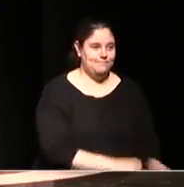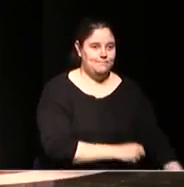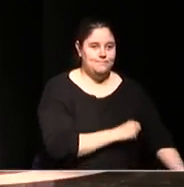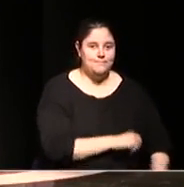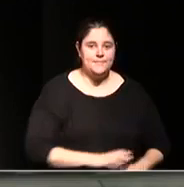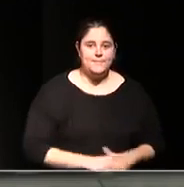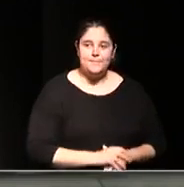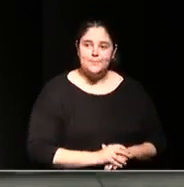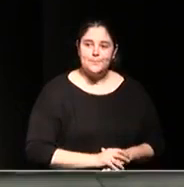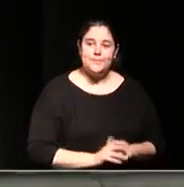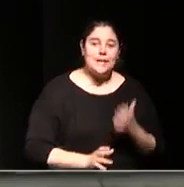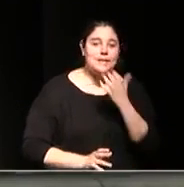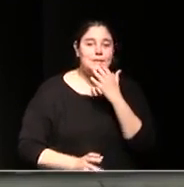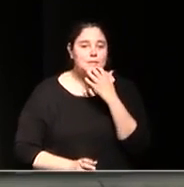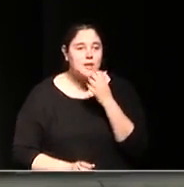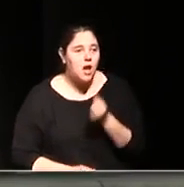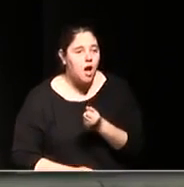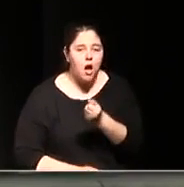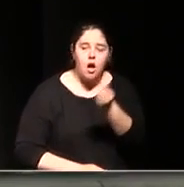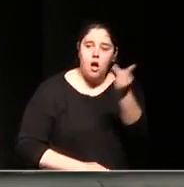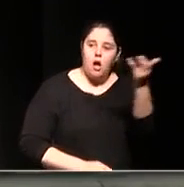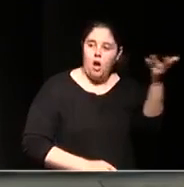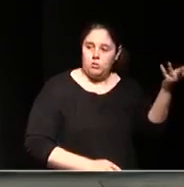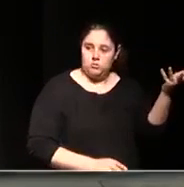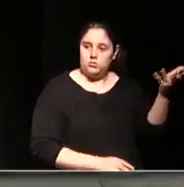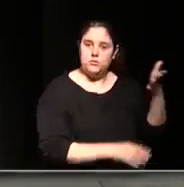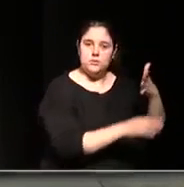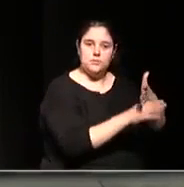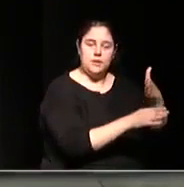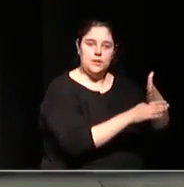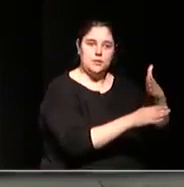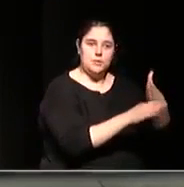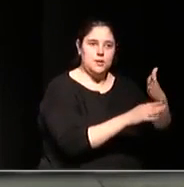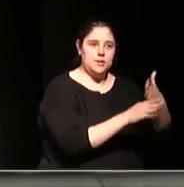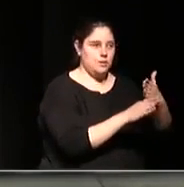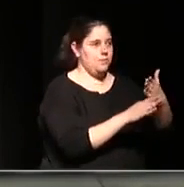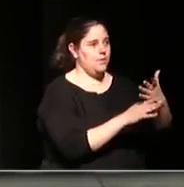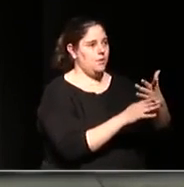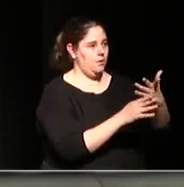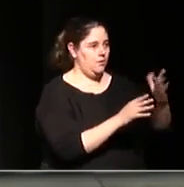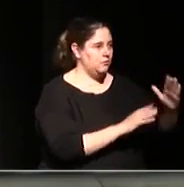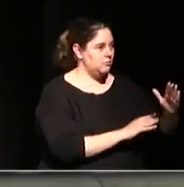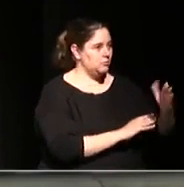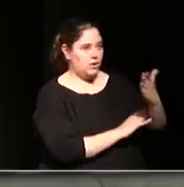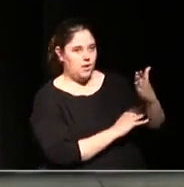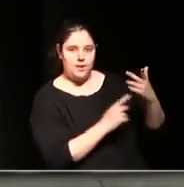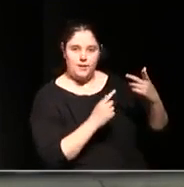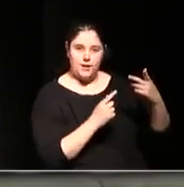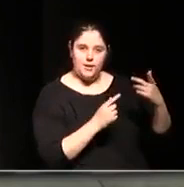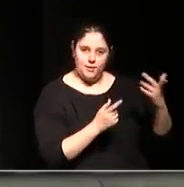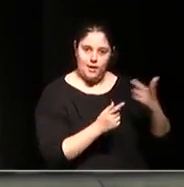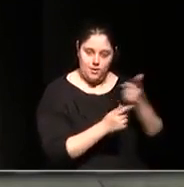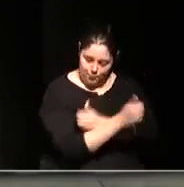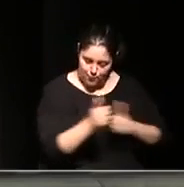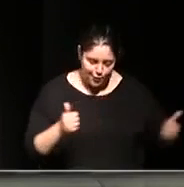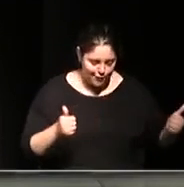I si algú ens il·lustra sempre amb aquesta necessitat de no perdre la